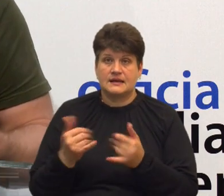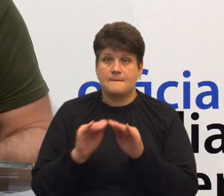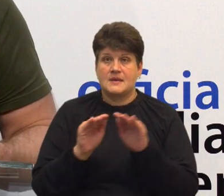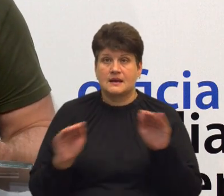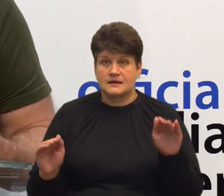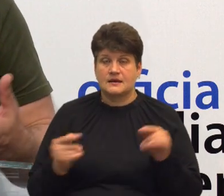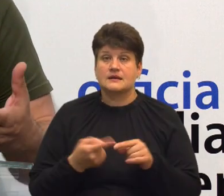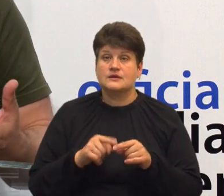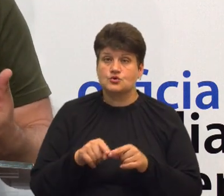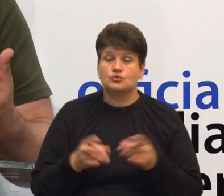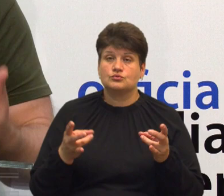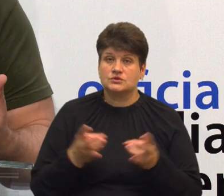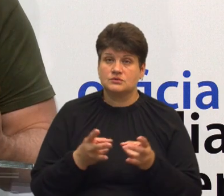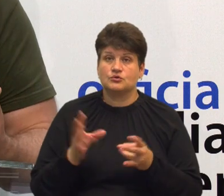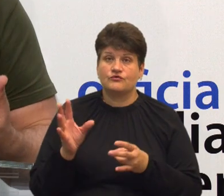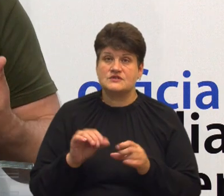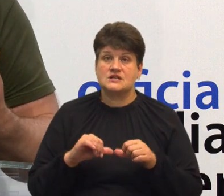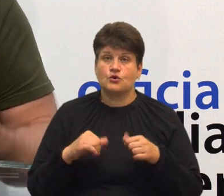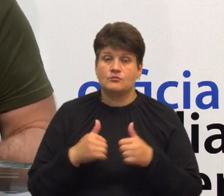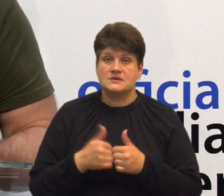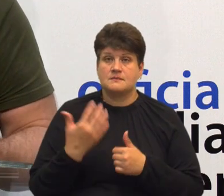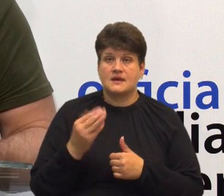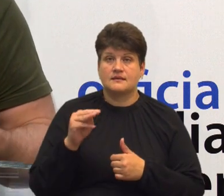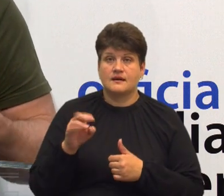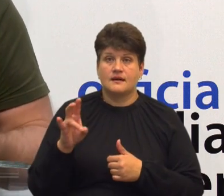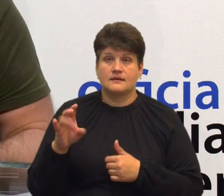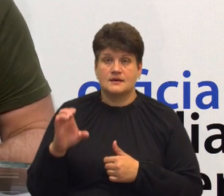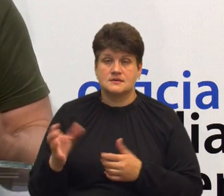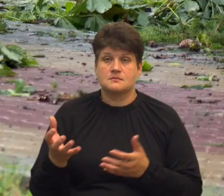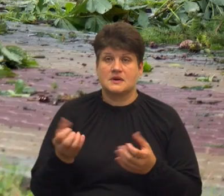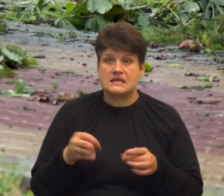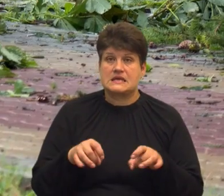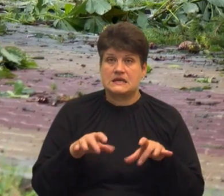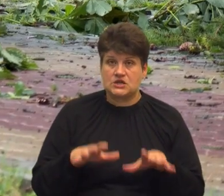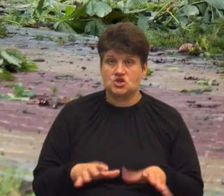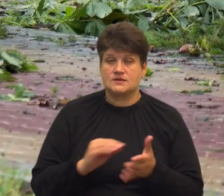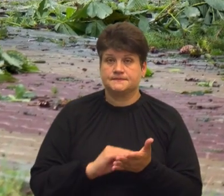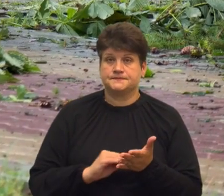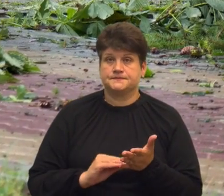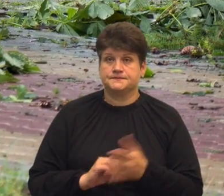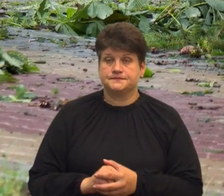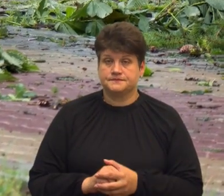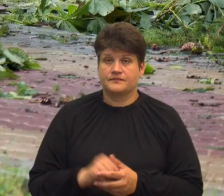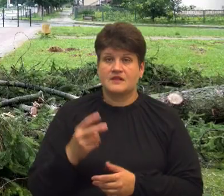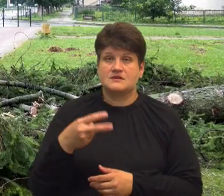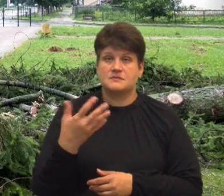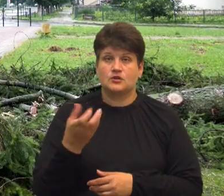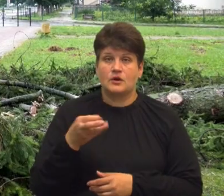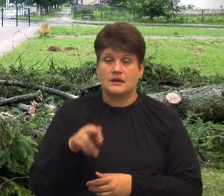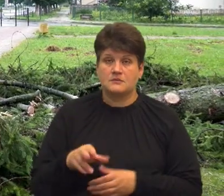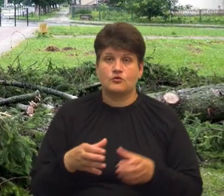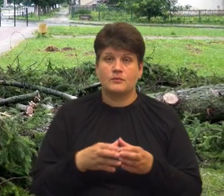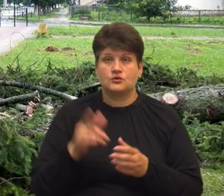для цього повинні скликані бути в цій комісії тпнс прийняті всі відповідні рішення і заактуанів нагадаю 25 липня в громадах